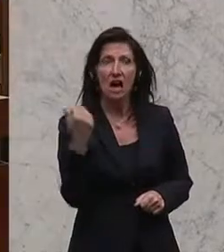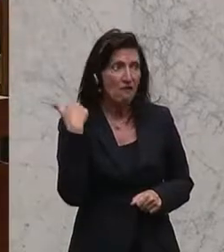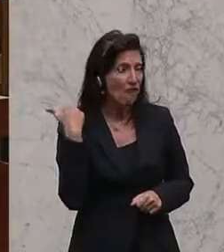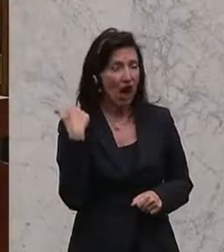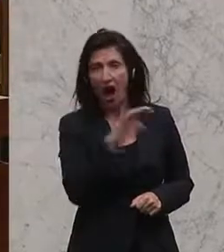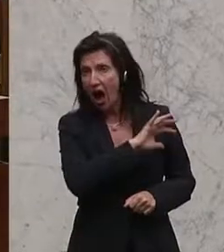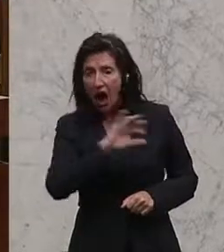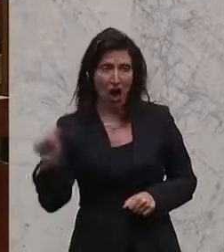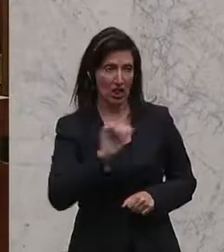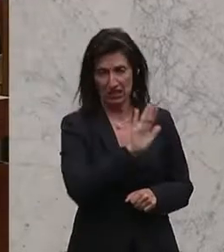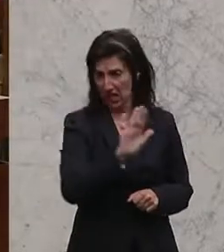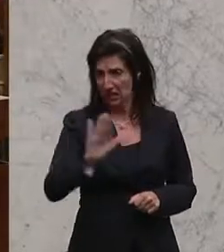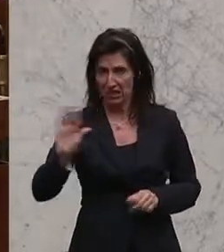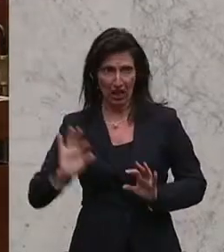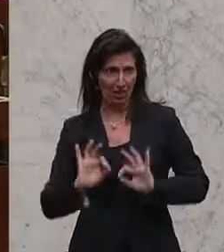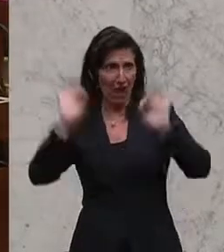hat.